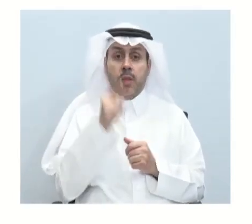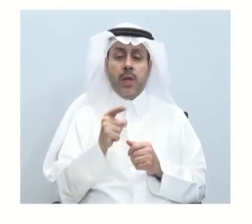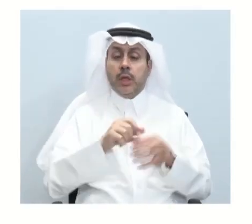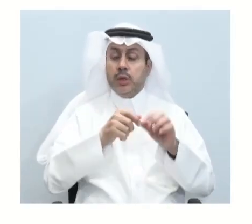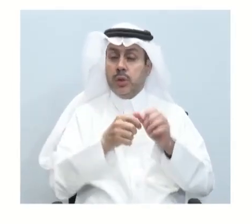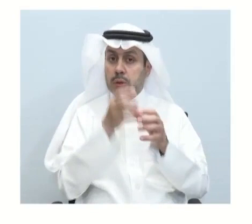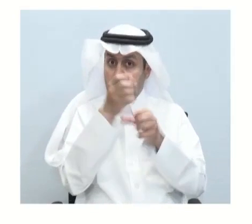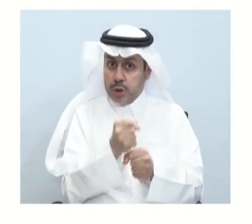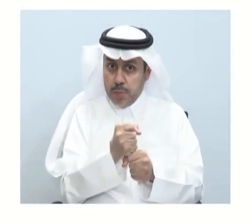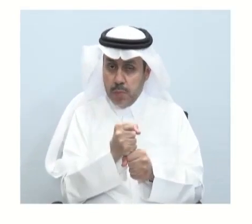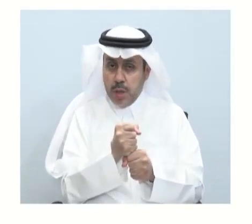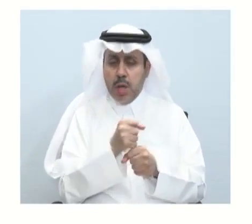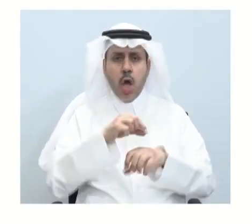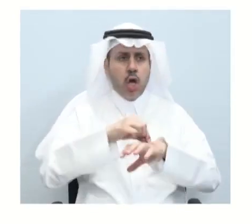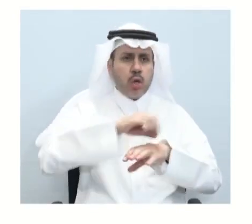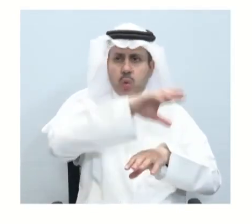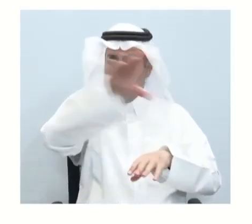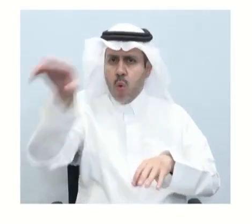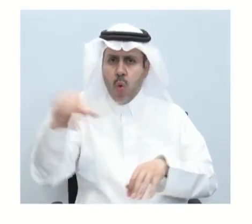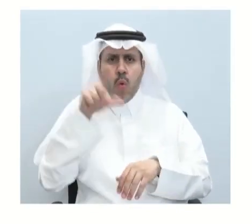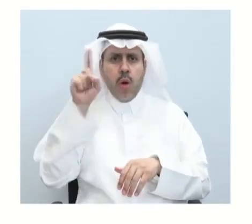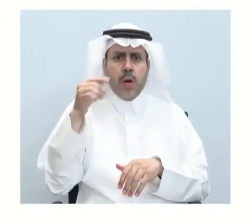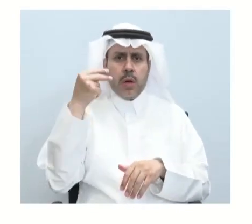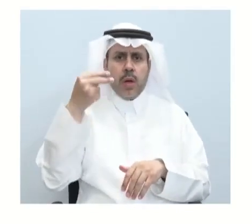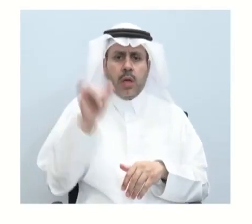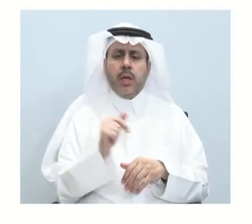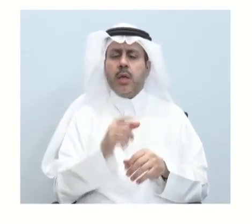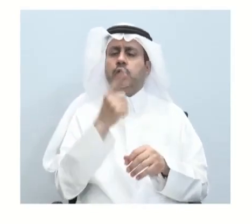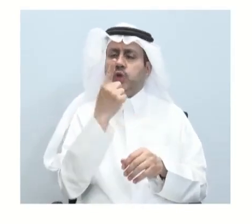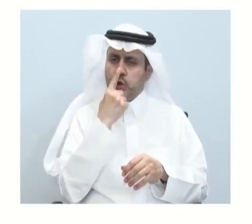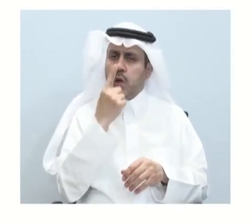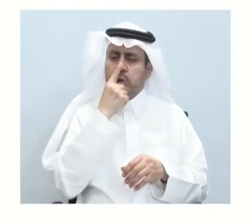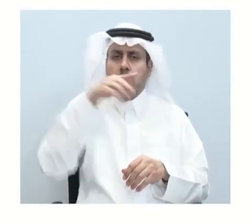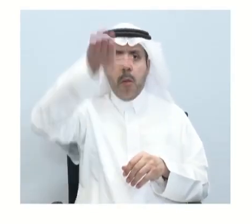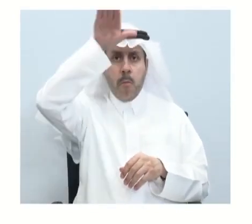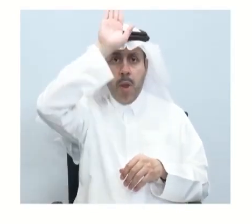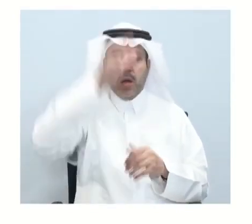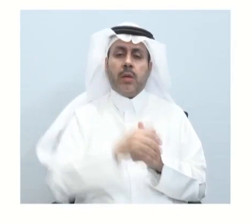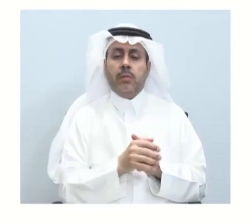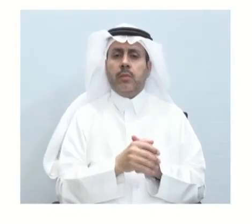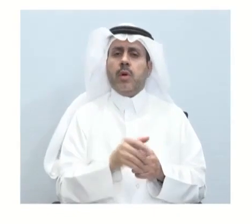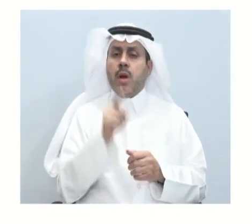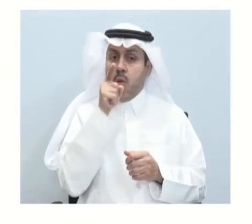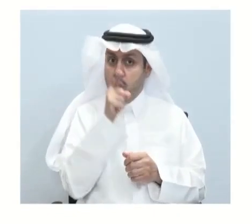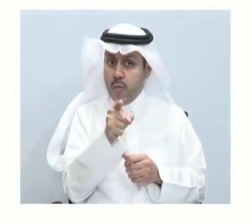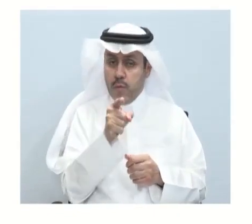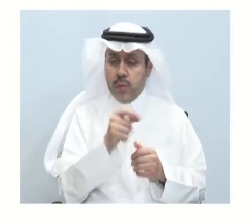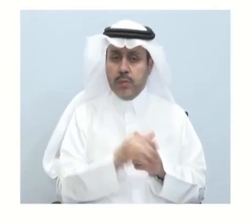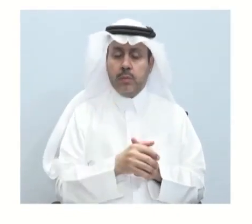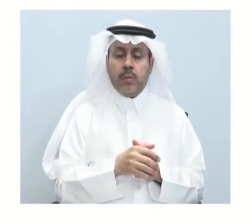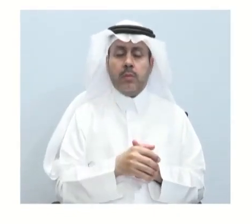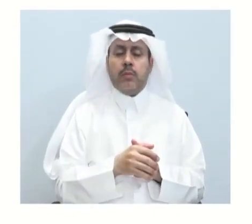تلتزم به الرعيه تلتزم لمن لولي الامر الذي استقرت له الولايه